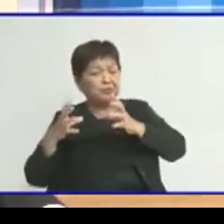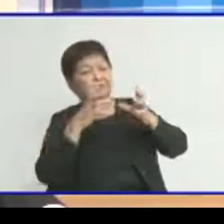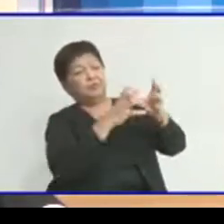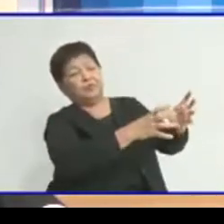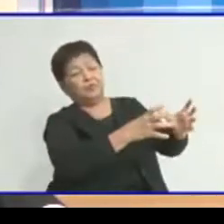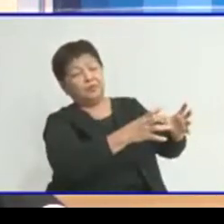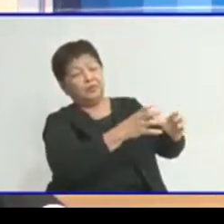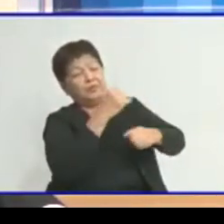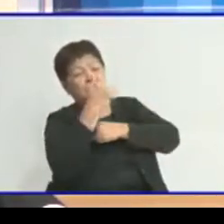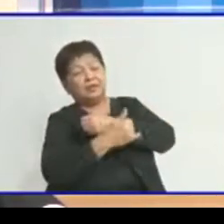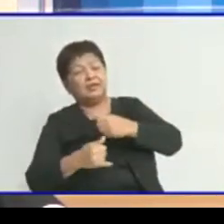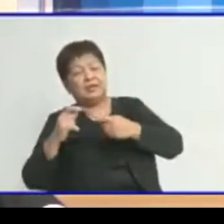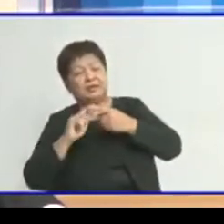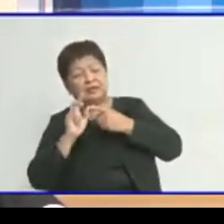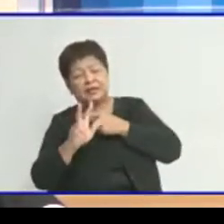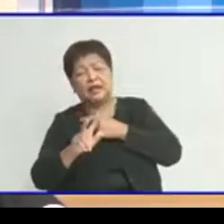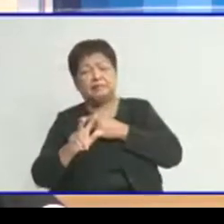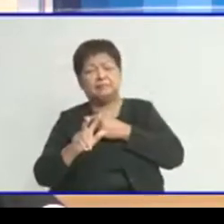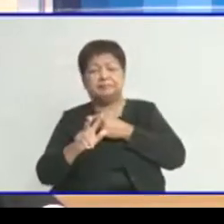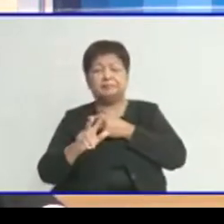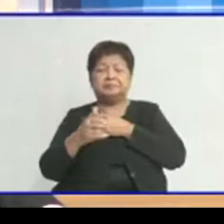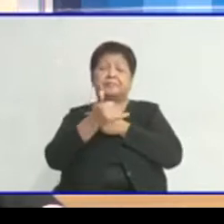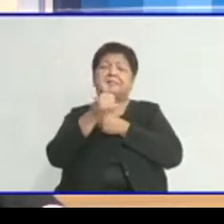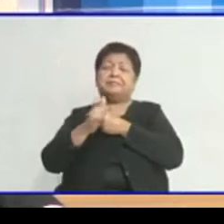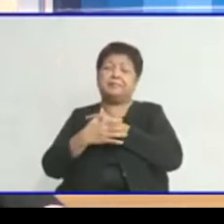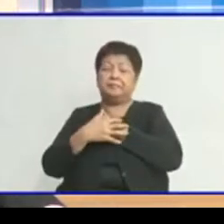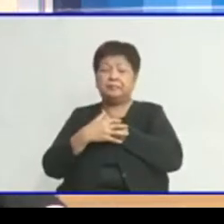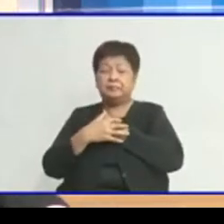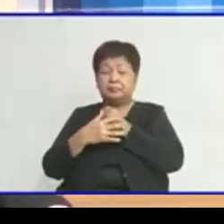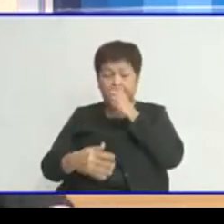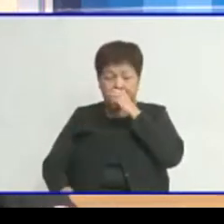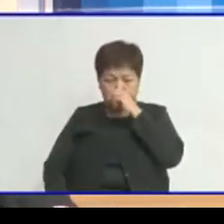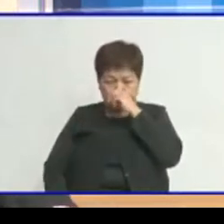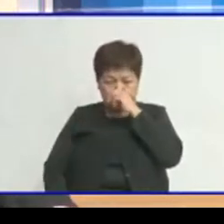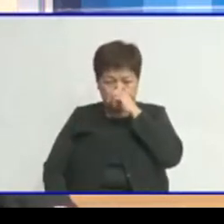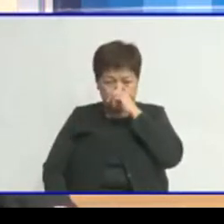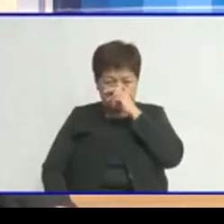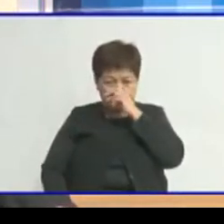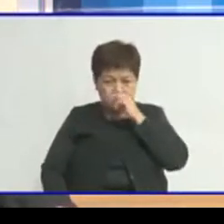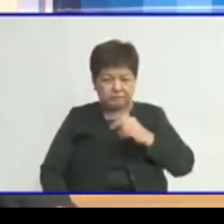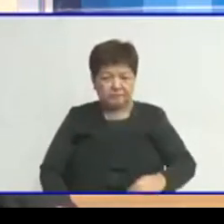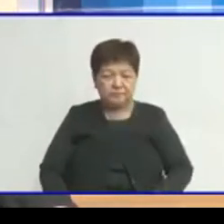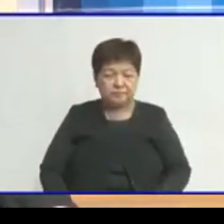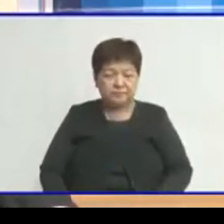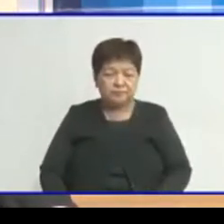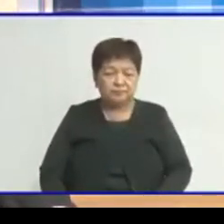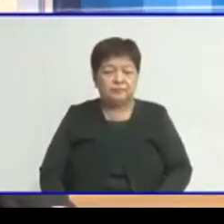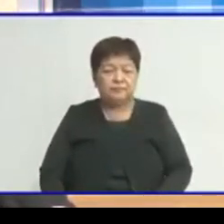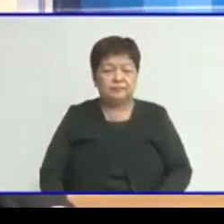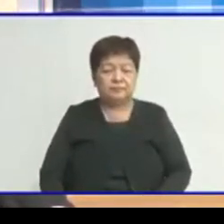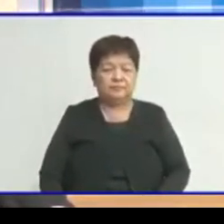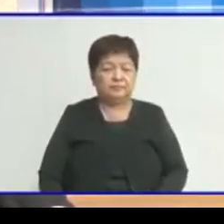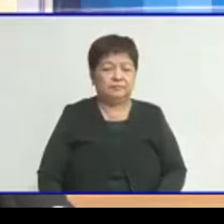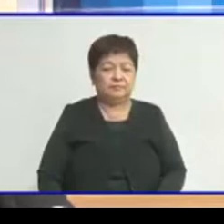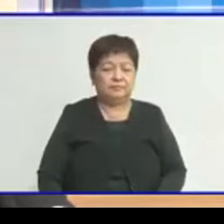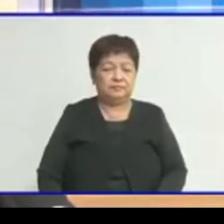ช่องทางการแก้ปัญหาที่จะให้ความคุ้มครองกับผู้ลี้ภัยได้นะคะจริงๆแล้วก็มีช่องทางอื่นหรือว่า